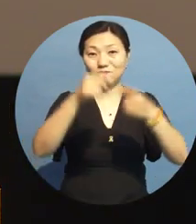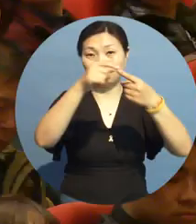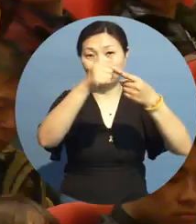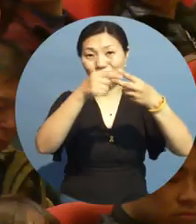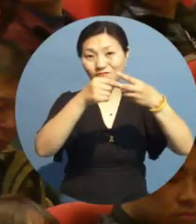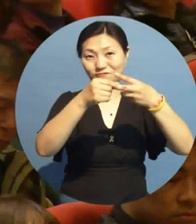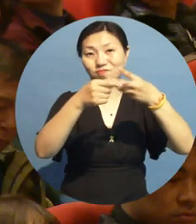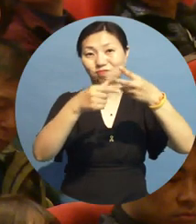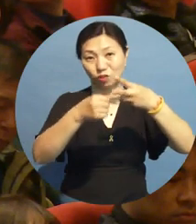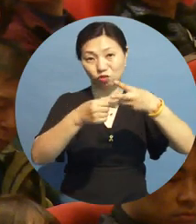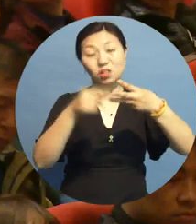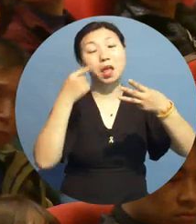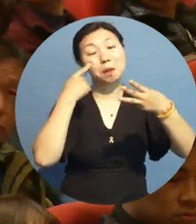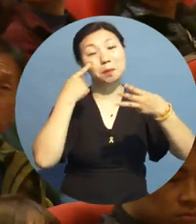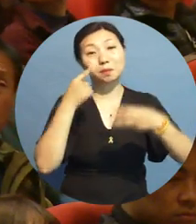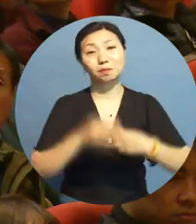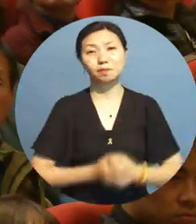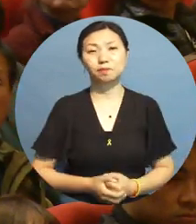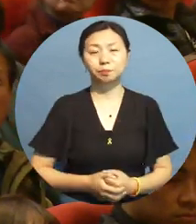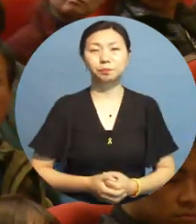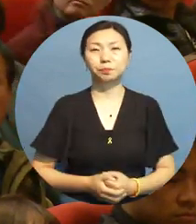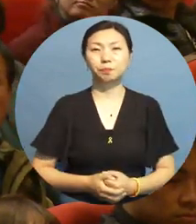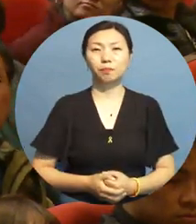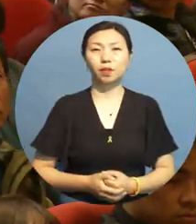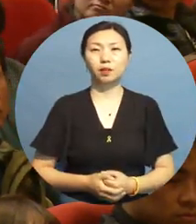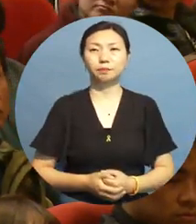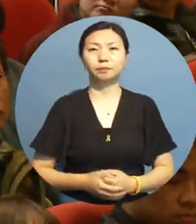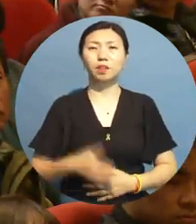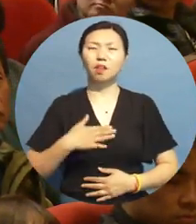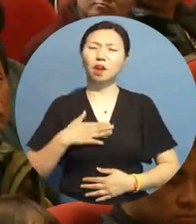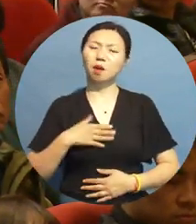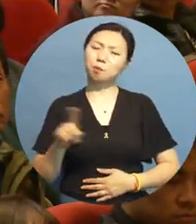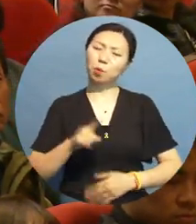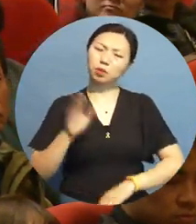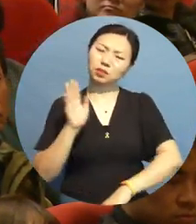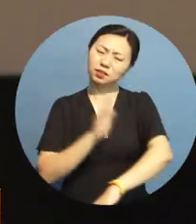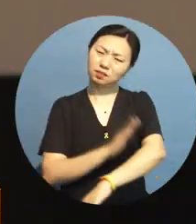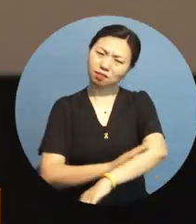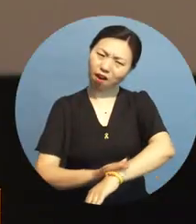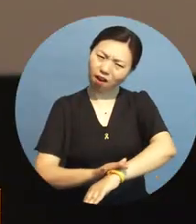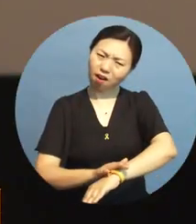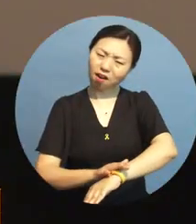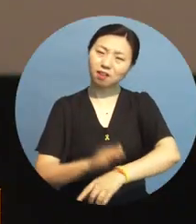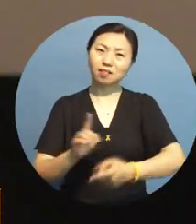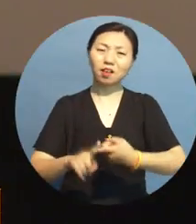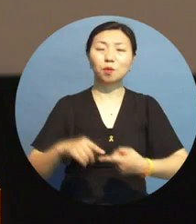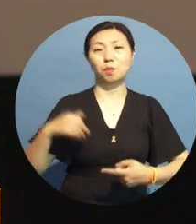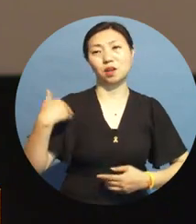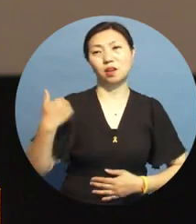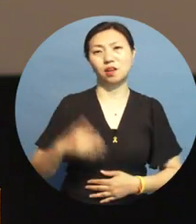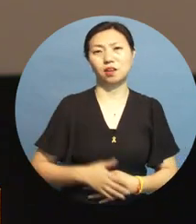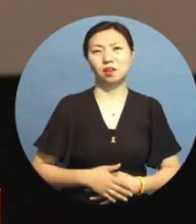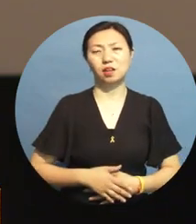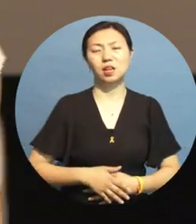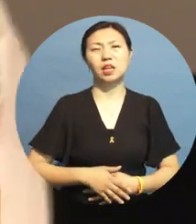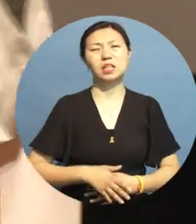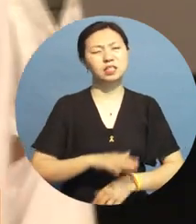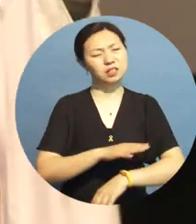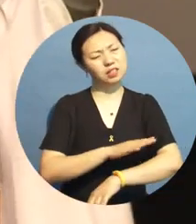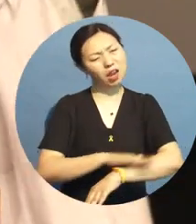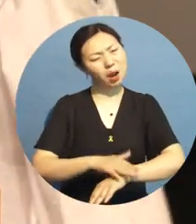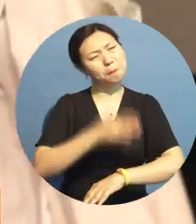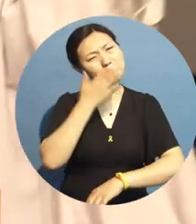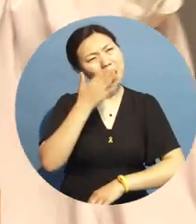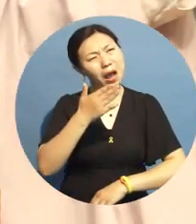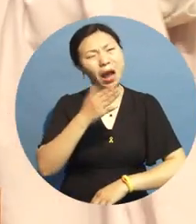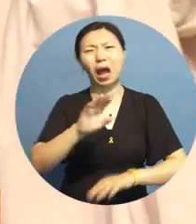싶어요. 그 제가 그 뭘 잘할 수 있는지 그게 잘할 수 있는 게 아니라 잘하는 거 잘할 수